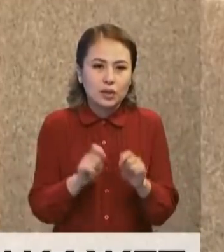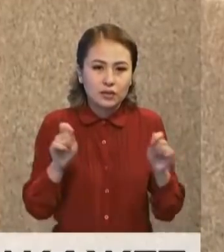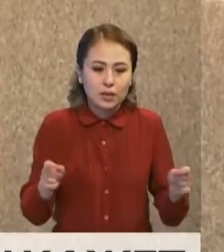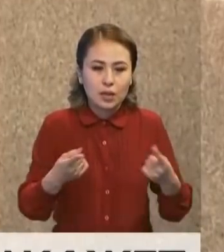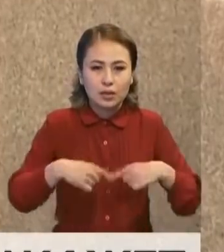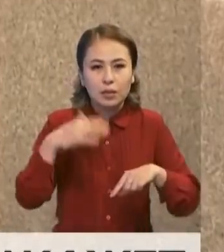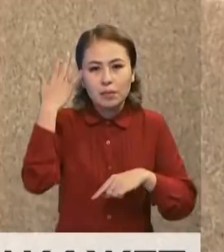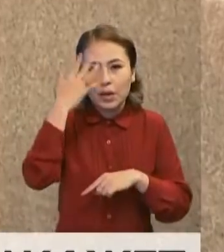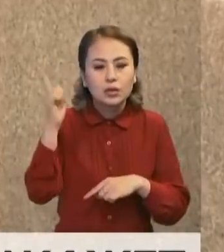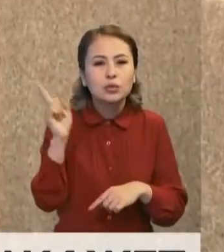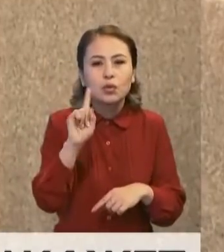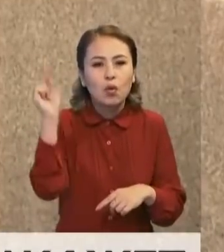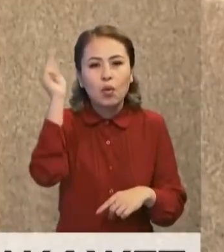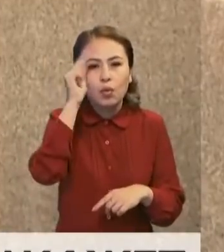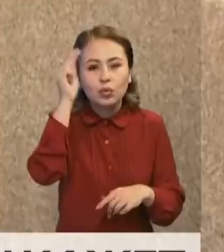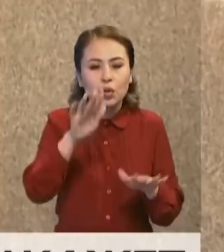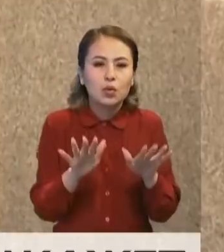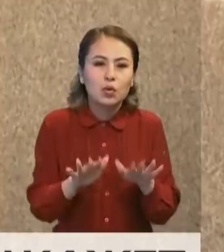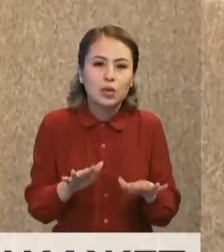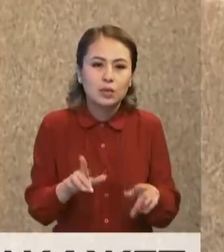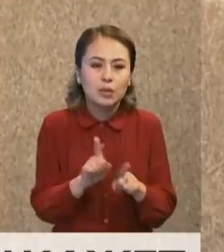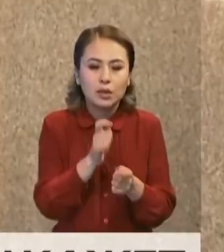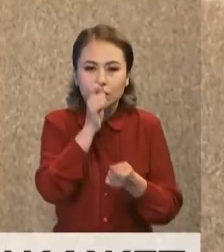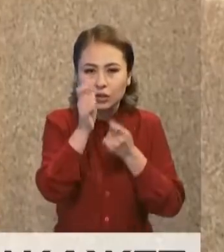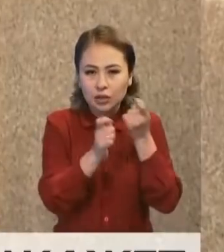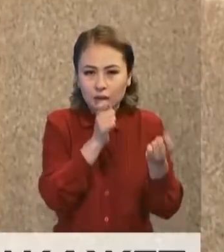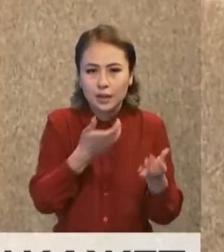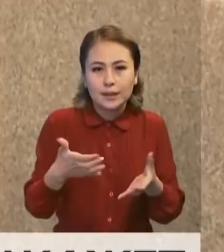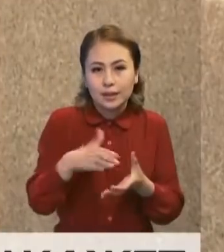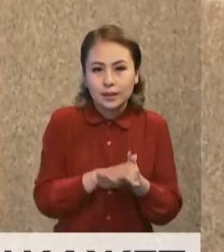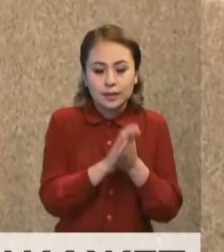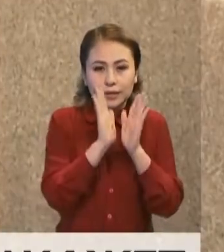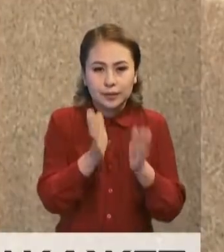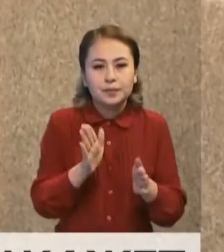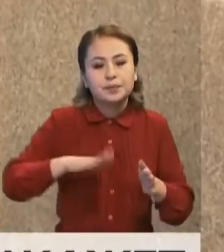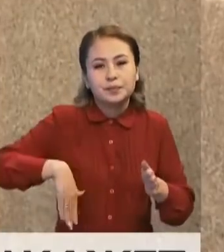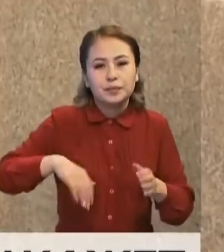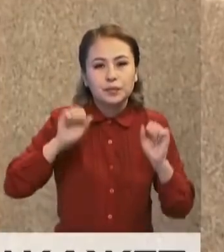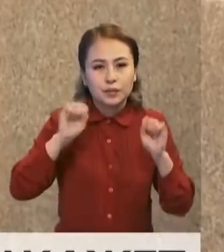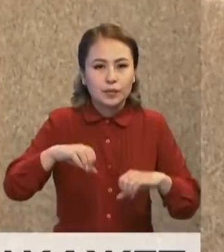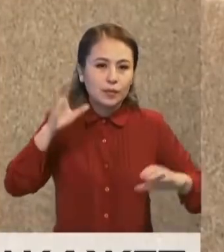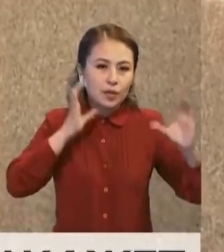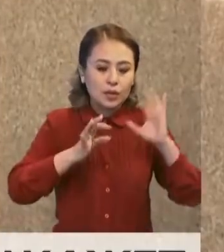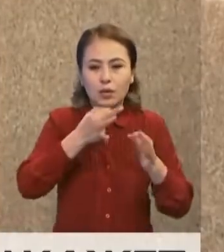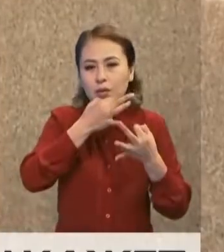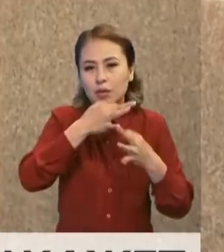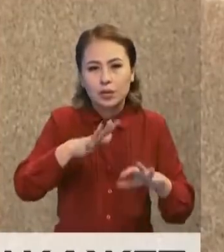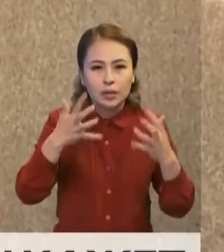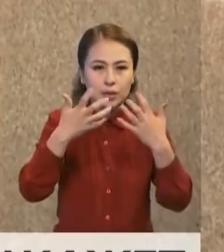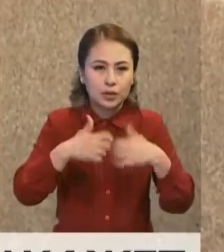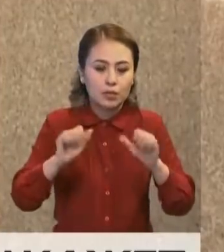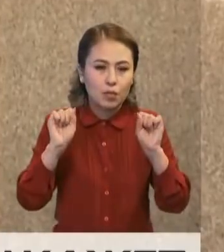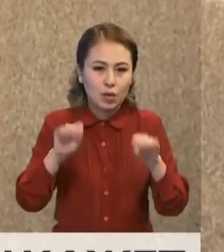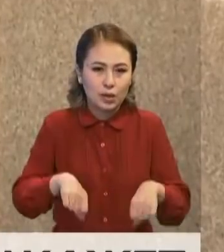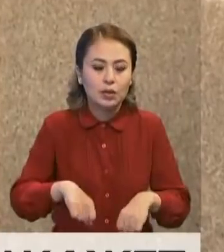Мұндағы мақсат не? Оқушылар оқу орнымызбен егжей-тегжейлі танысса, сосын ғана университетке саналы түрде келсе дейміз.